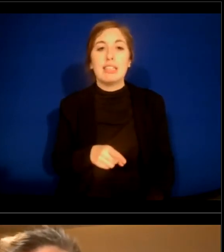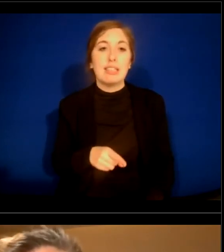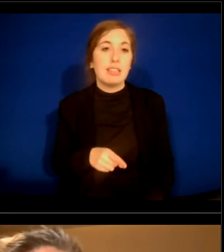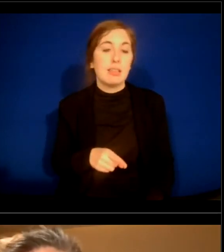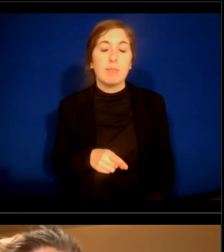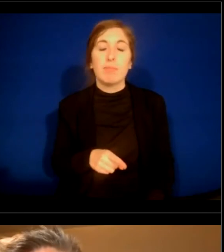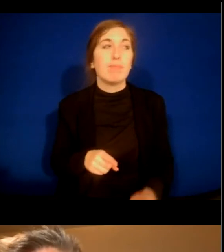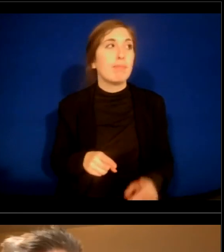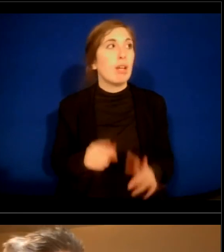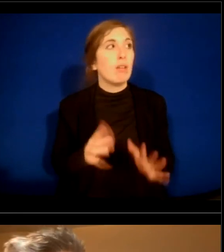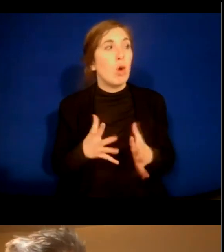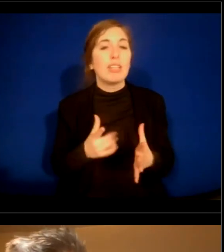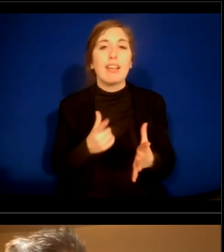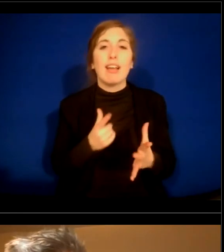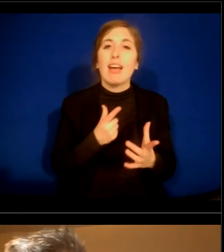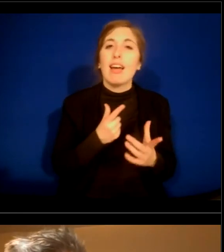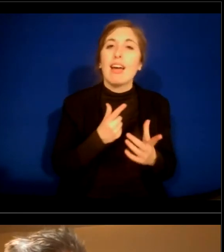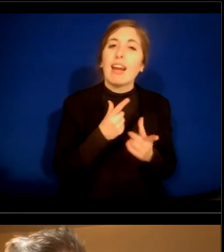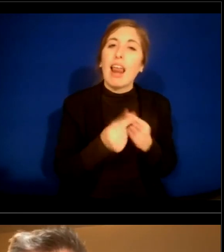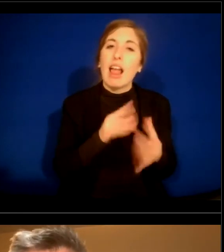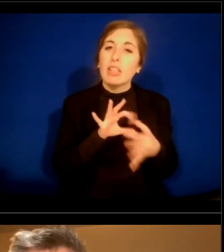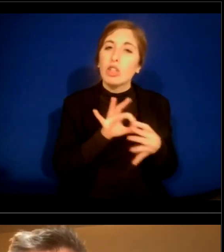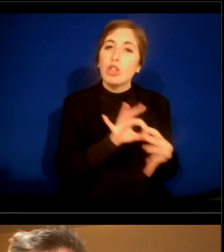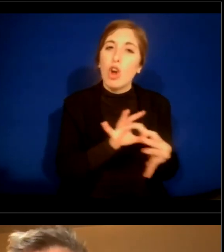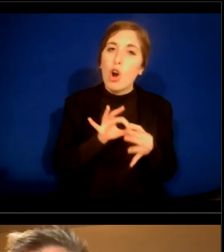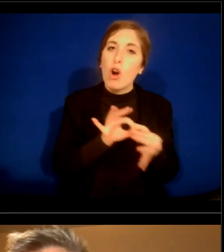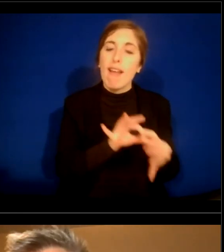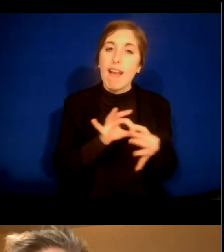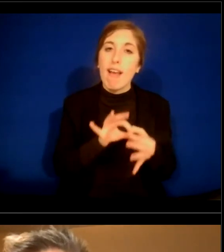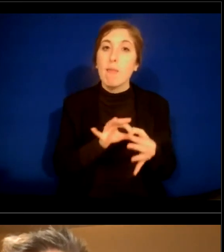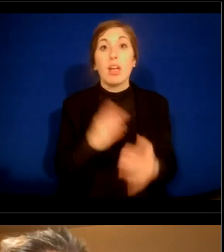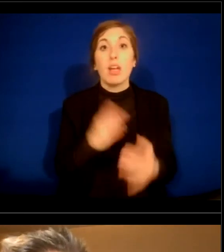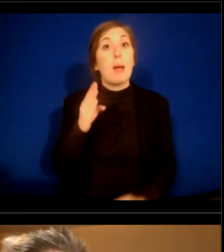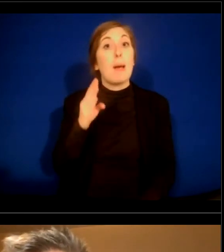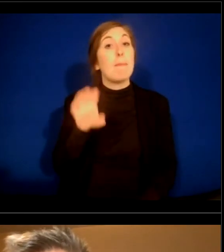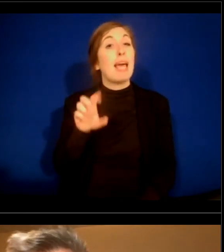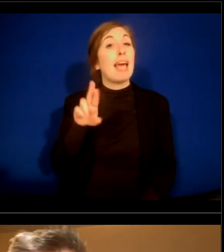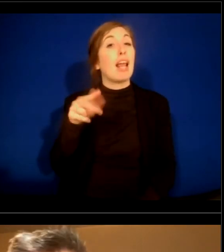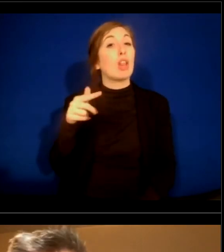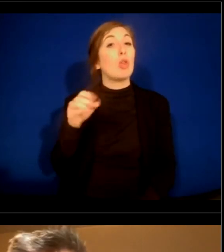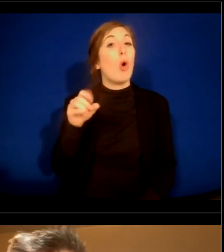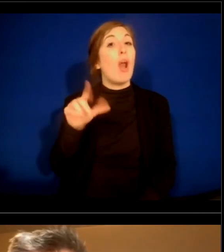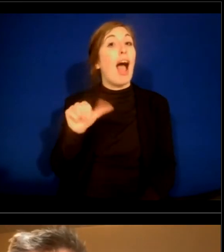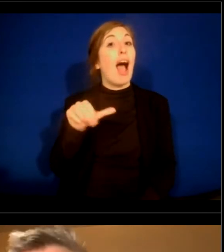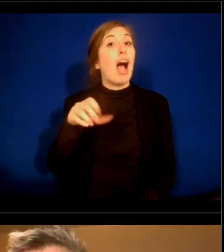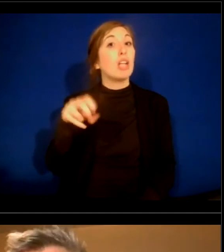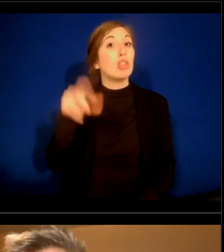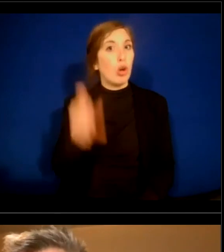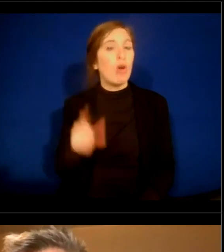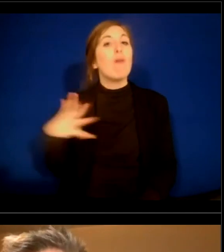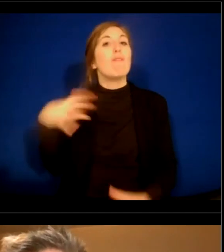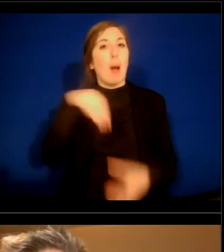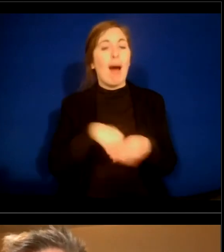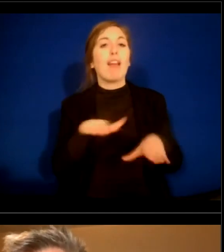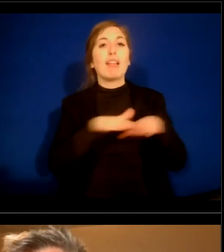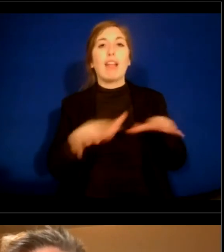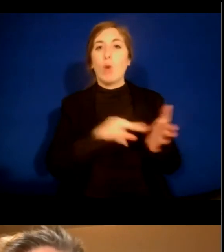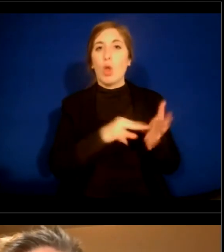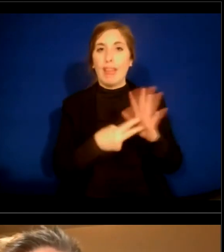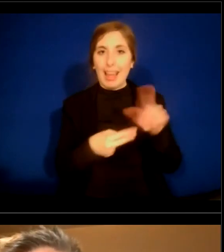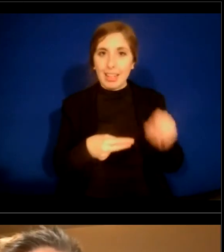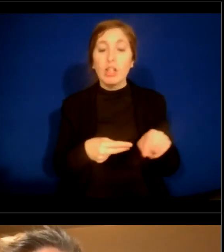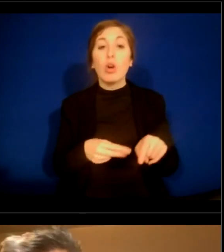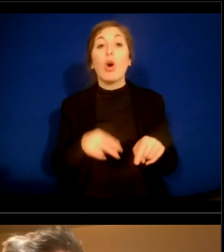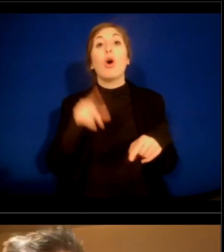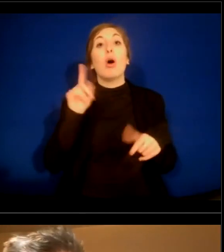sanitaria di questo intervento, anche questa emergenza lo sta mostrando. Quindi, insomma, credo sia